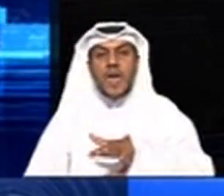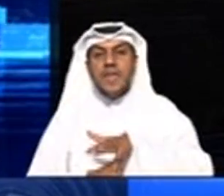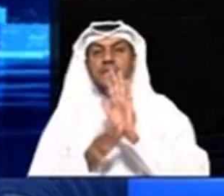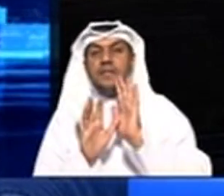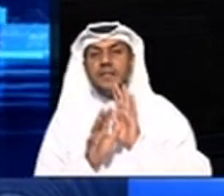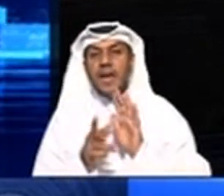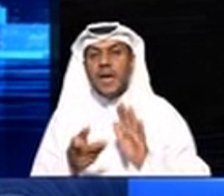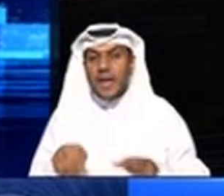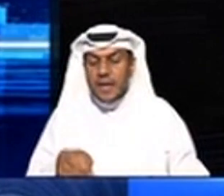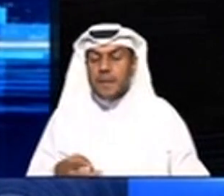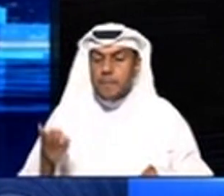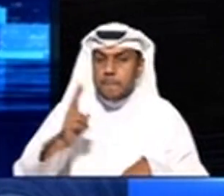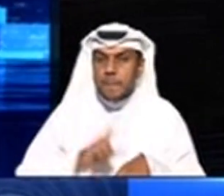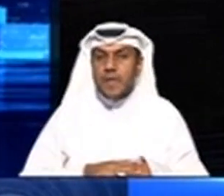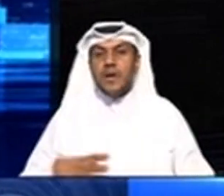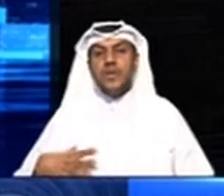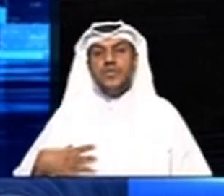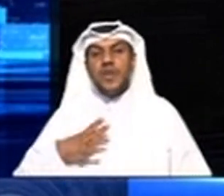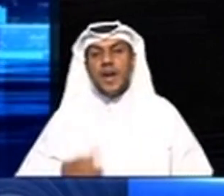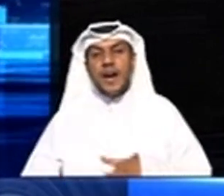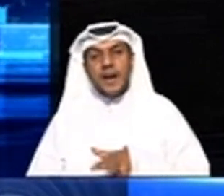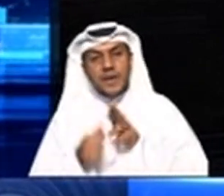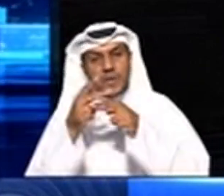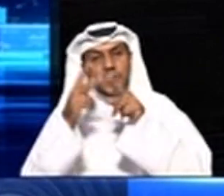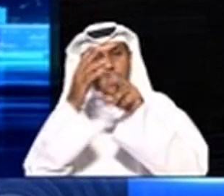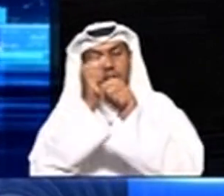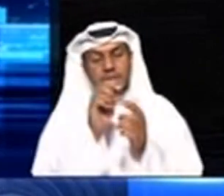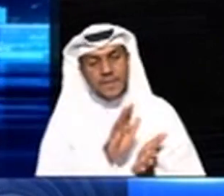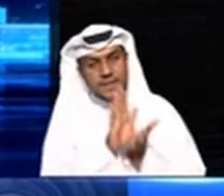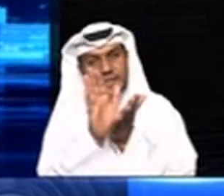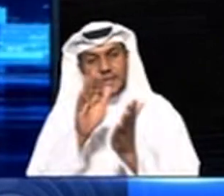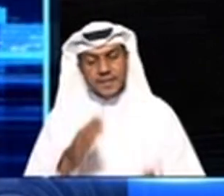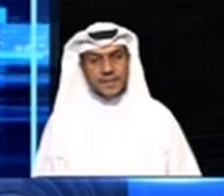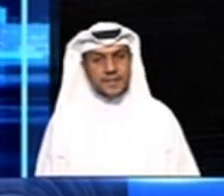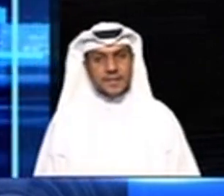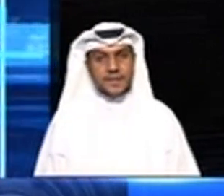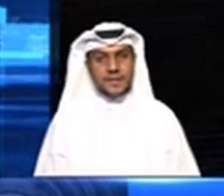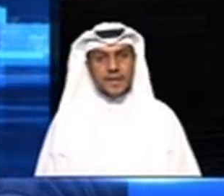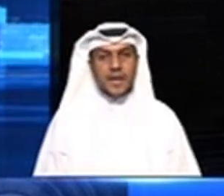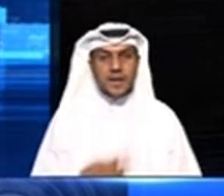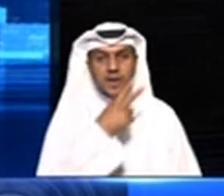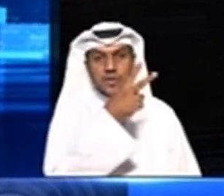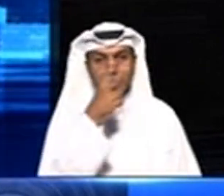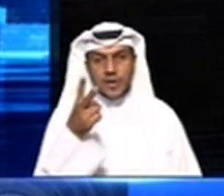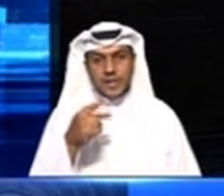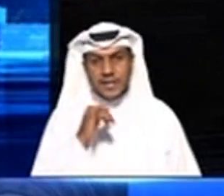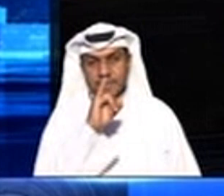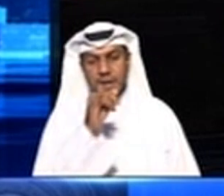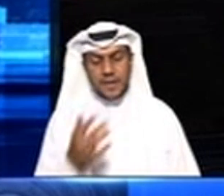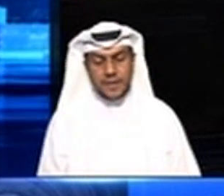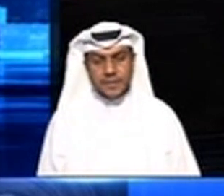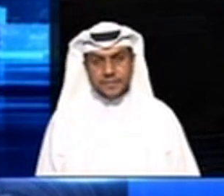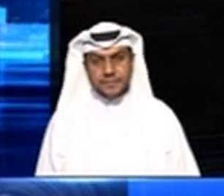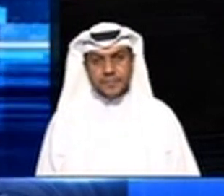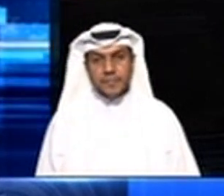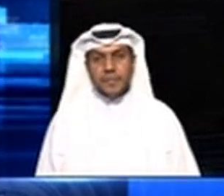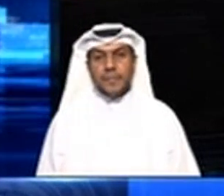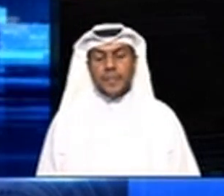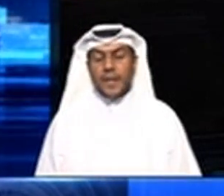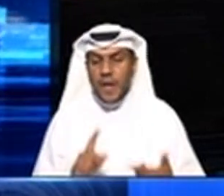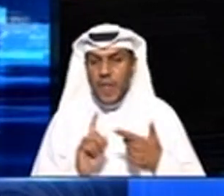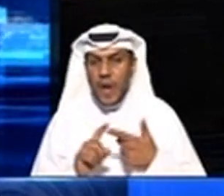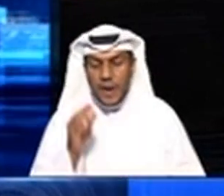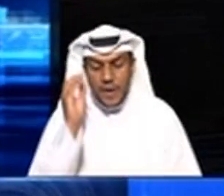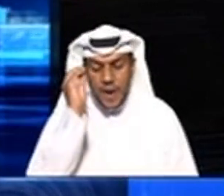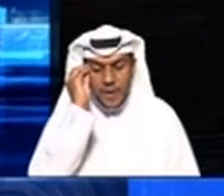إليها. النقطة الثانية والأهم بأن يعني هذا الوسام هو دلالة بأن مسيرة